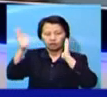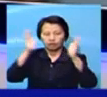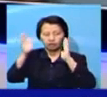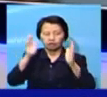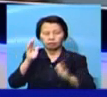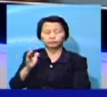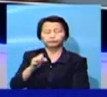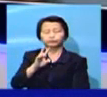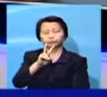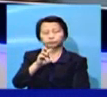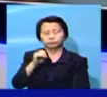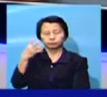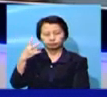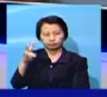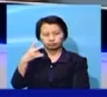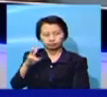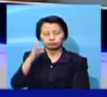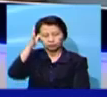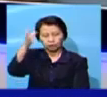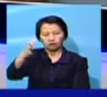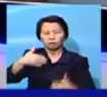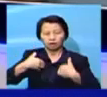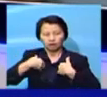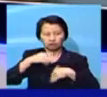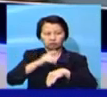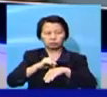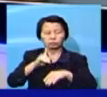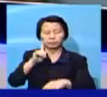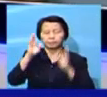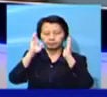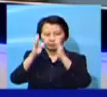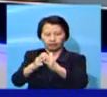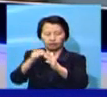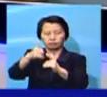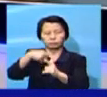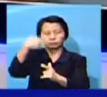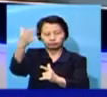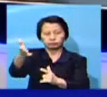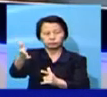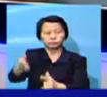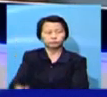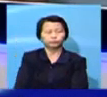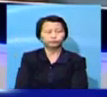msam 2017 yang akan berlangsung di temerlow Pahang bulan